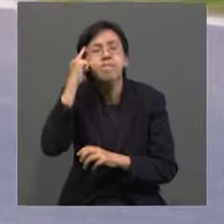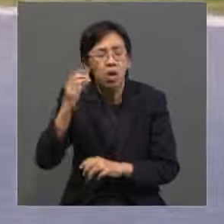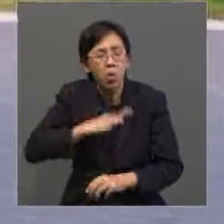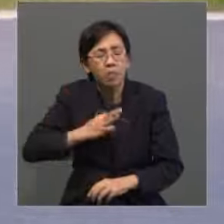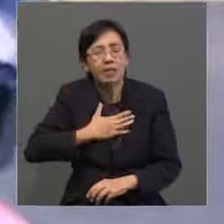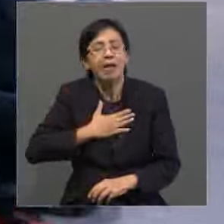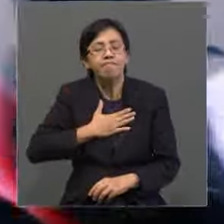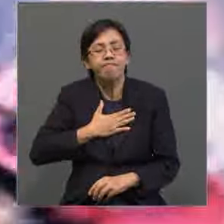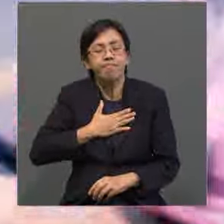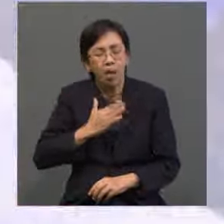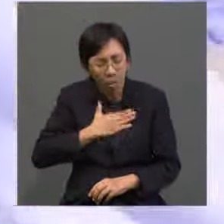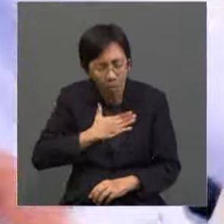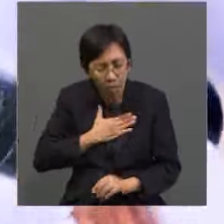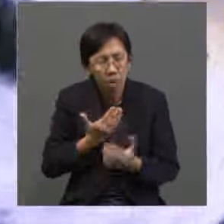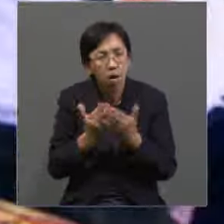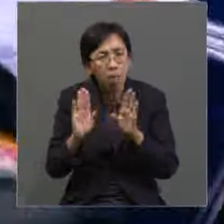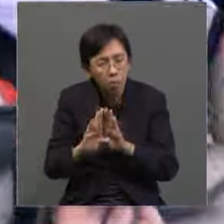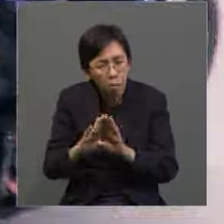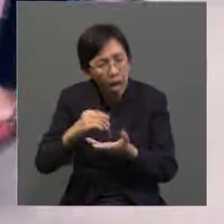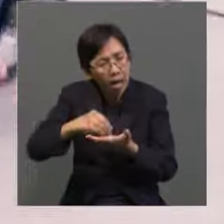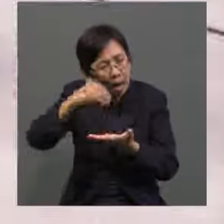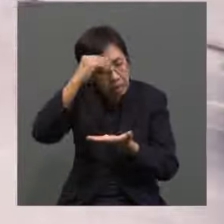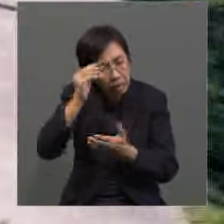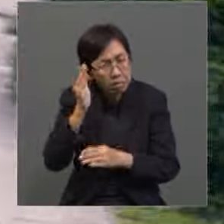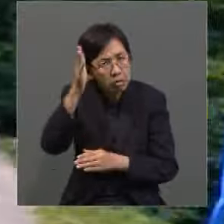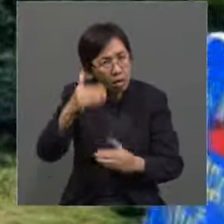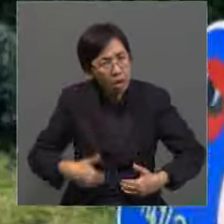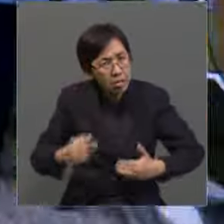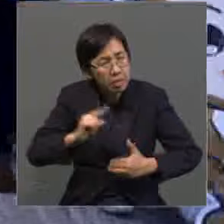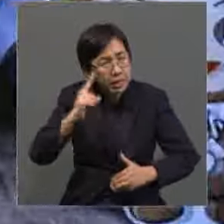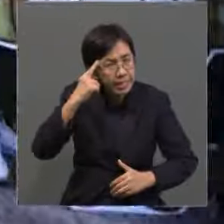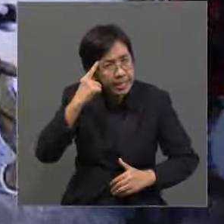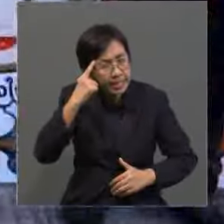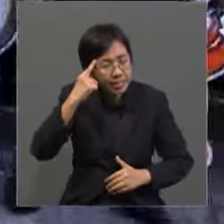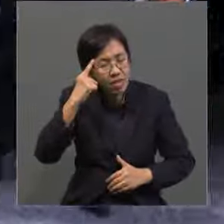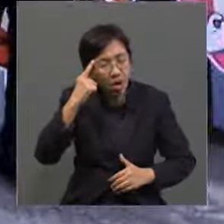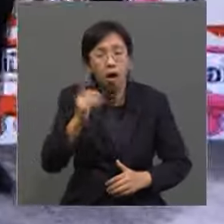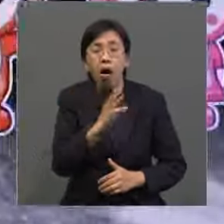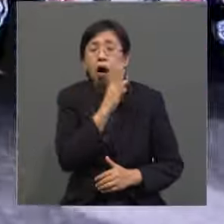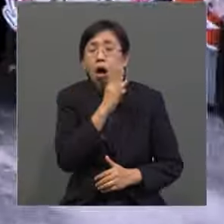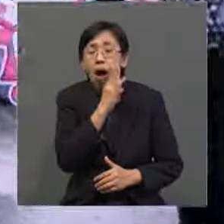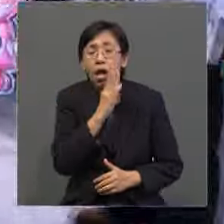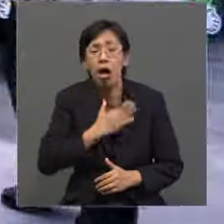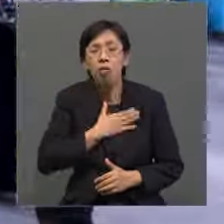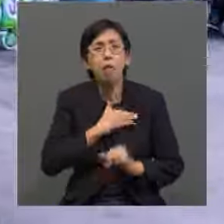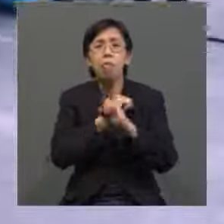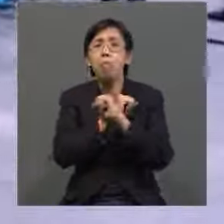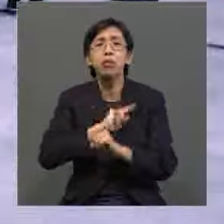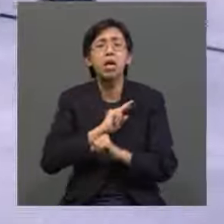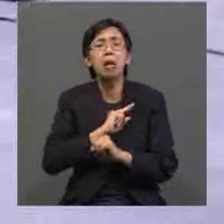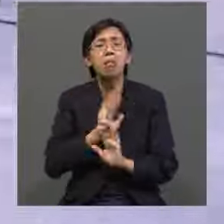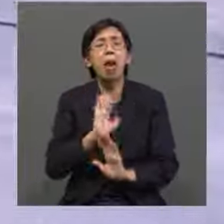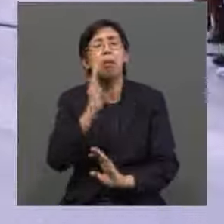ผมถึงตัวผมถึงการเรียนถึงอนาคตนะครับแล้วผมก็มาคิดดูว่าทำไมเราไม่เซฟตัวเองก่อน